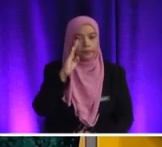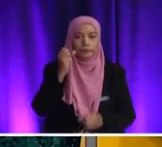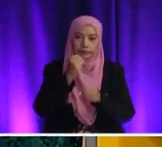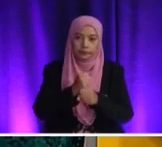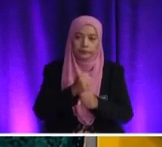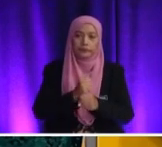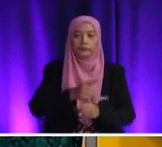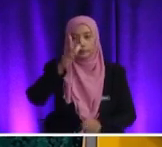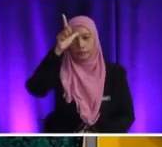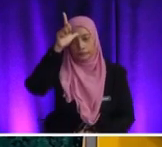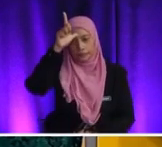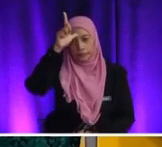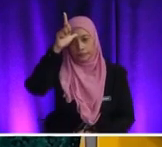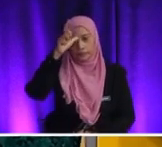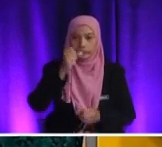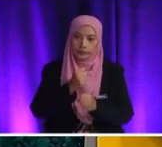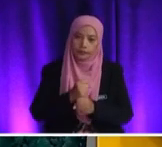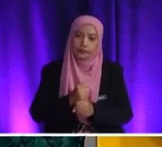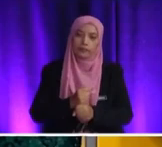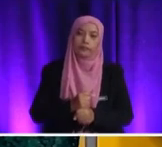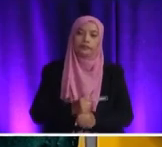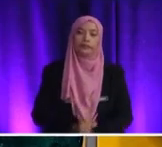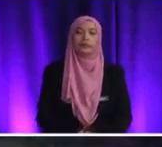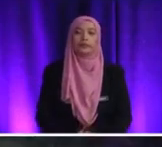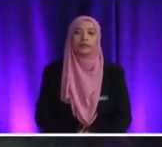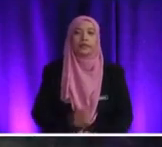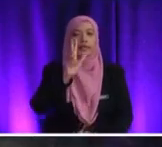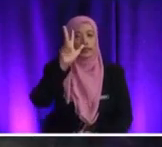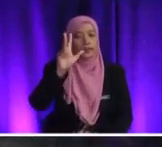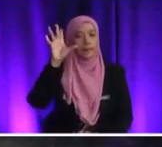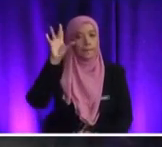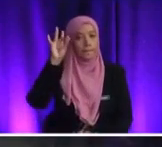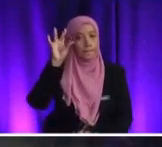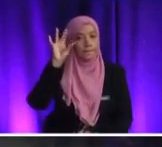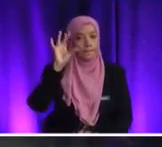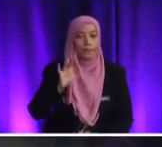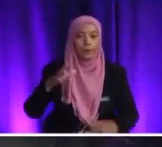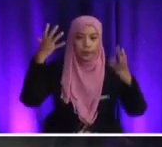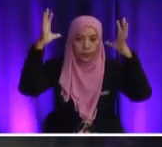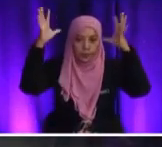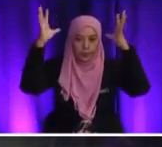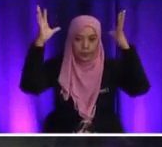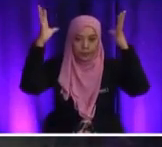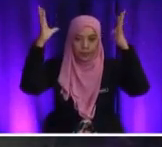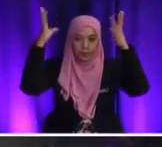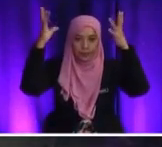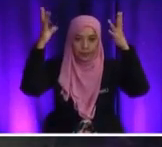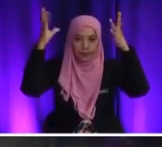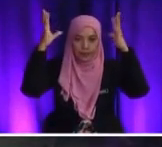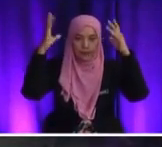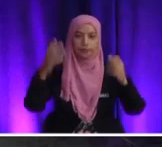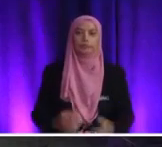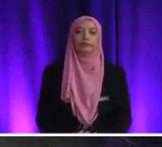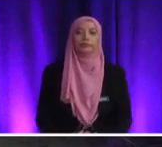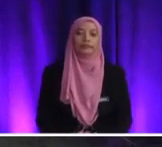kaum lelaki y jadi tiga bintang Sena bagikan Naya the bukan virtual no tepukan kita